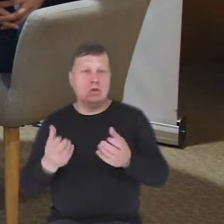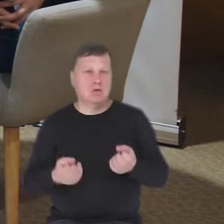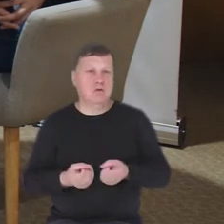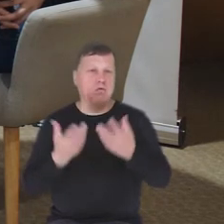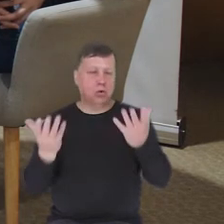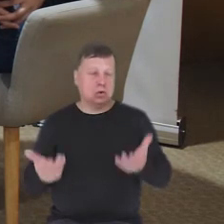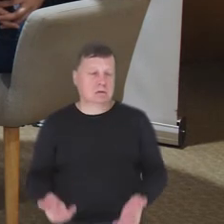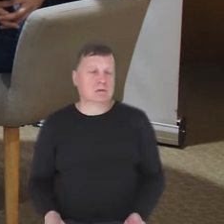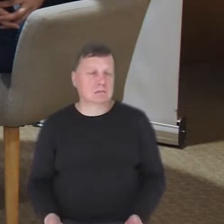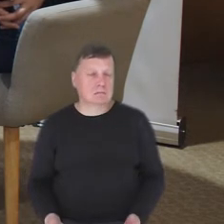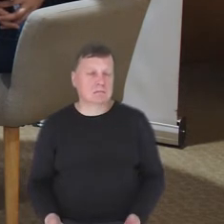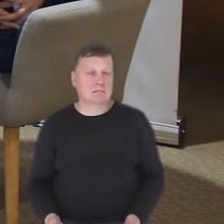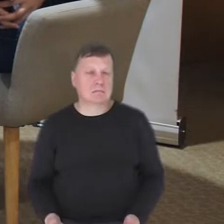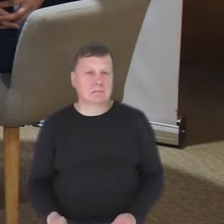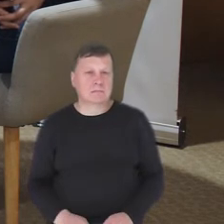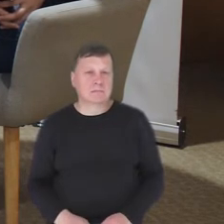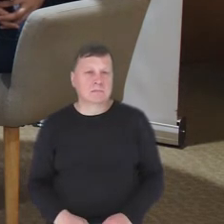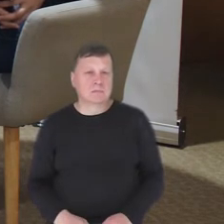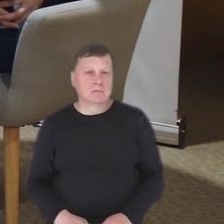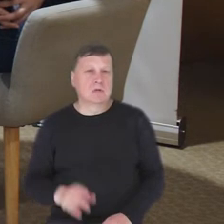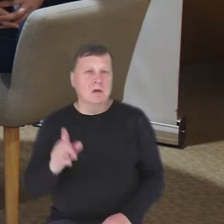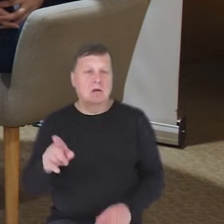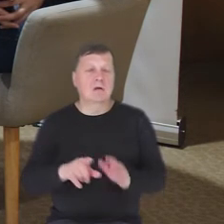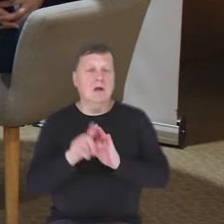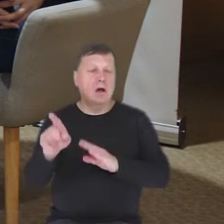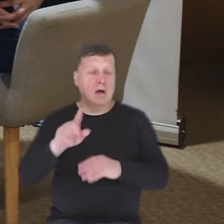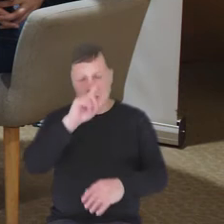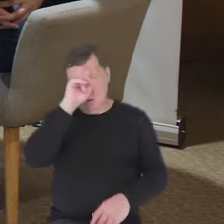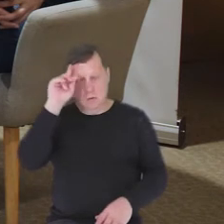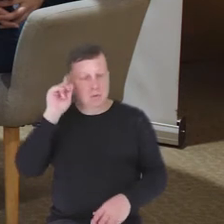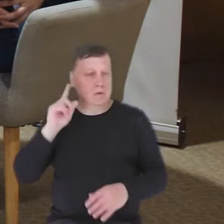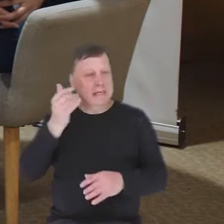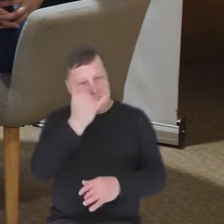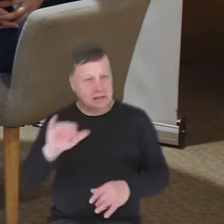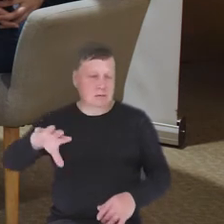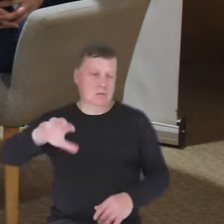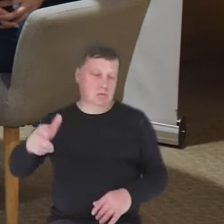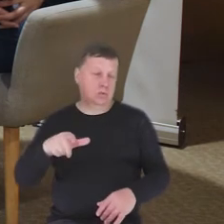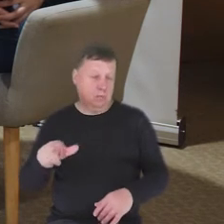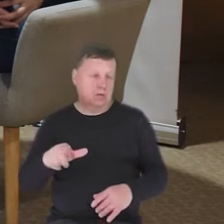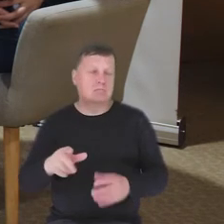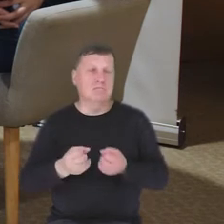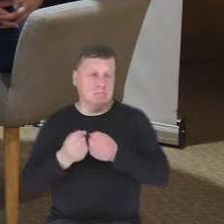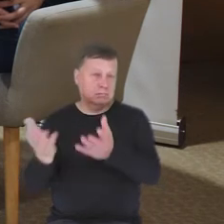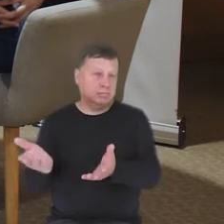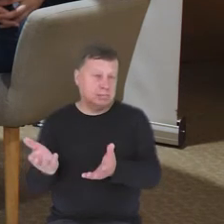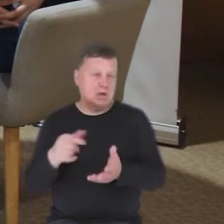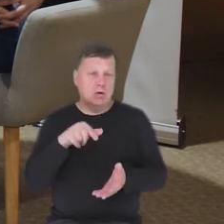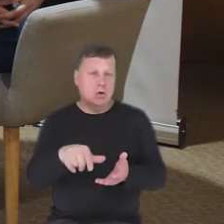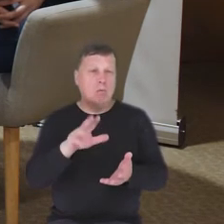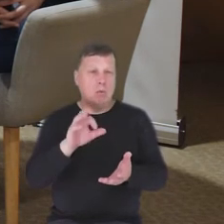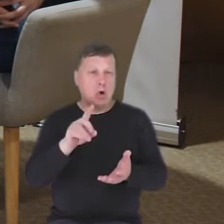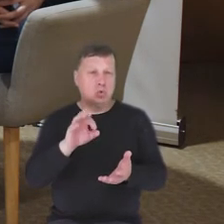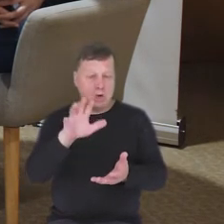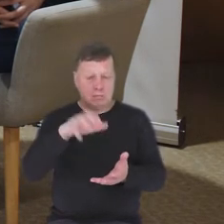Także trafiają do innych, muszą dotrzeć do innych odbiorców, więc robienie takiej broszury